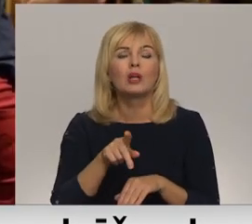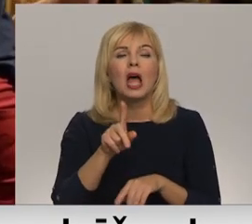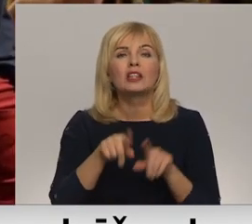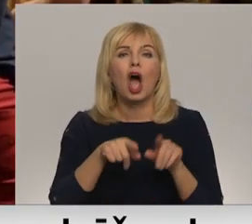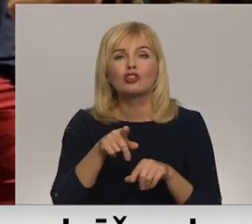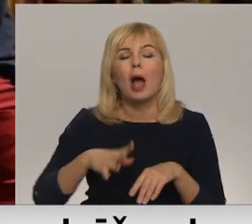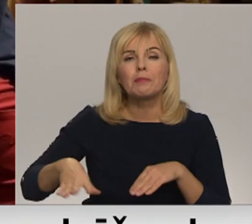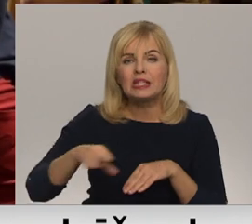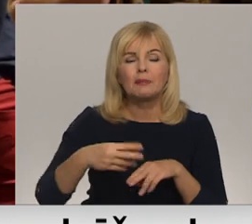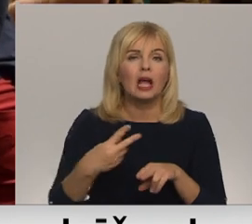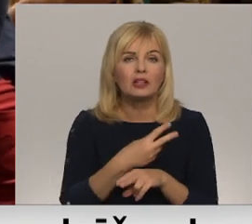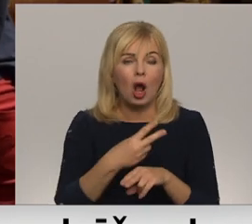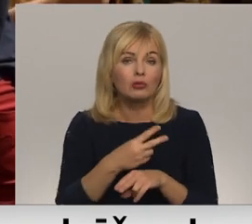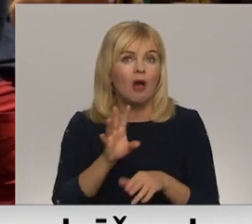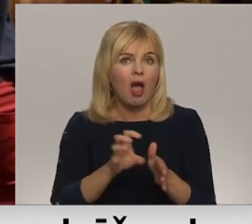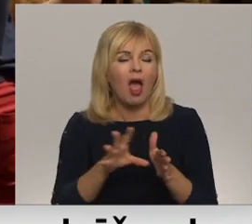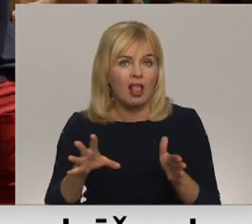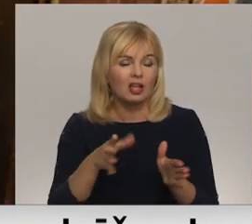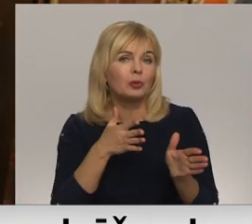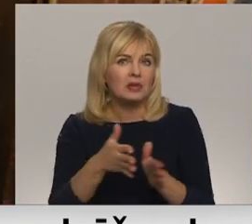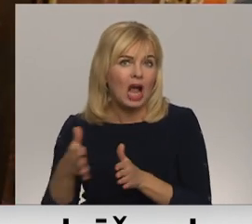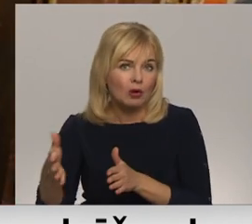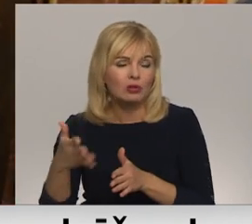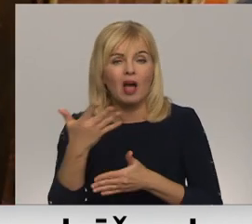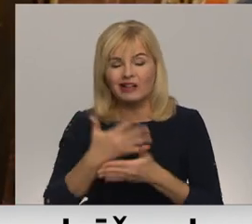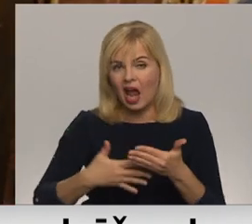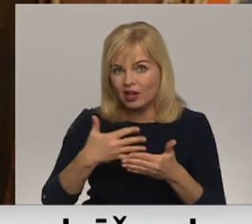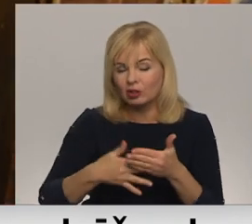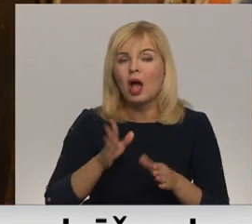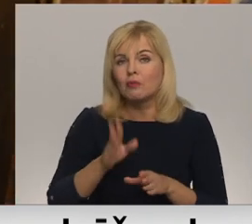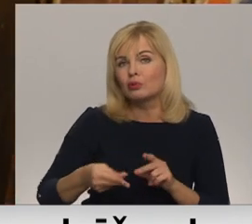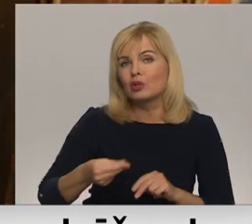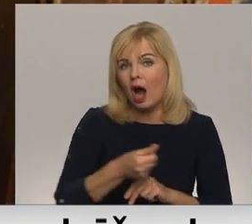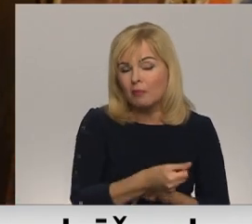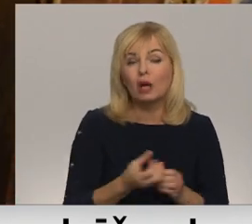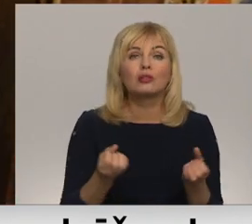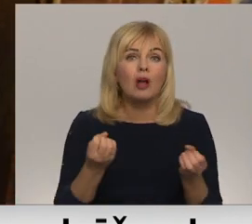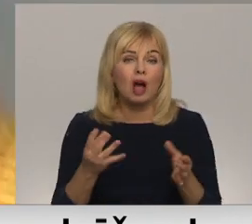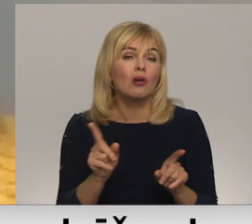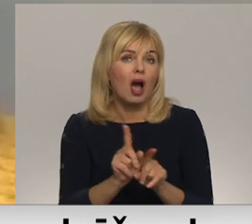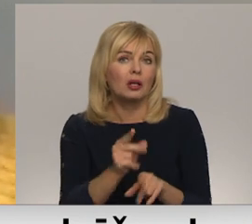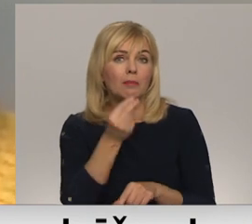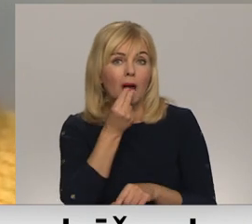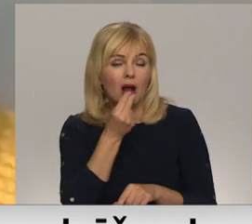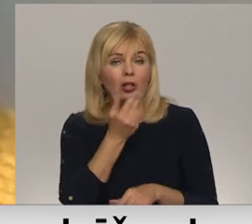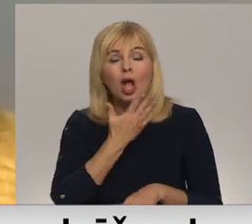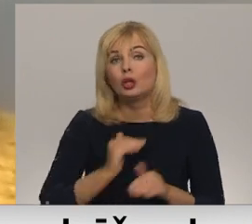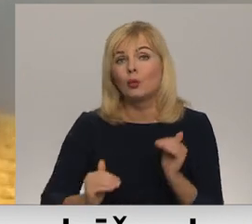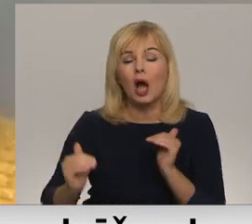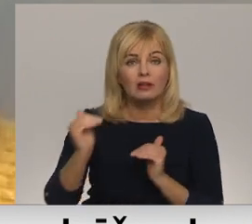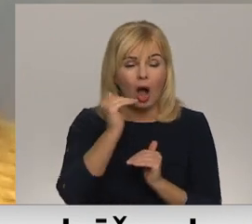proti elektrības sadārdzinājums jau šobrīd ietekmē ne tikai elektrības rēķins, bet jāmaksā vairāk būs par gāzi un pārtiku. Ja ir ļoti